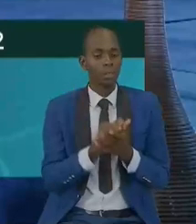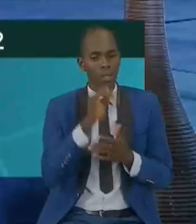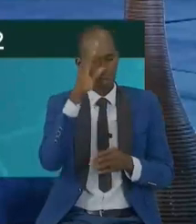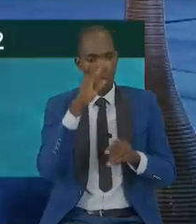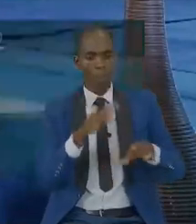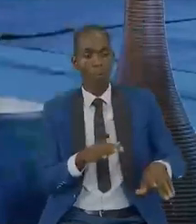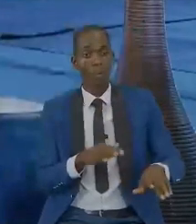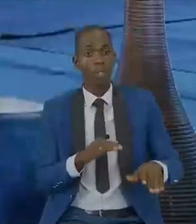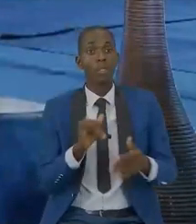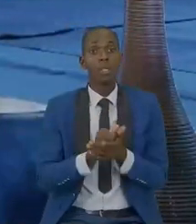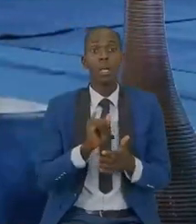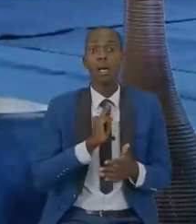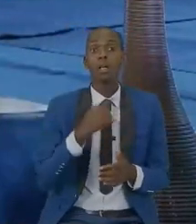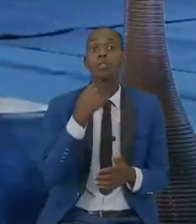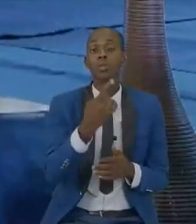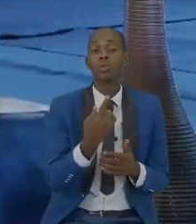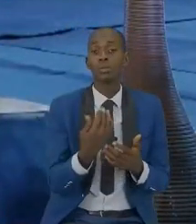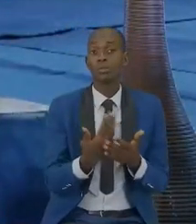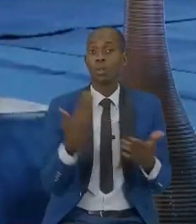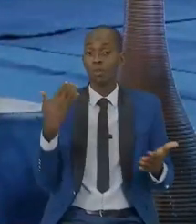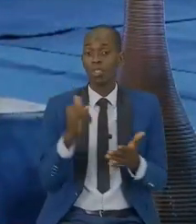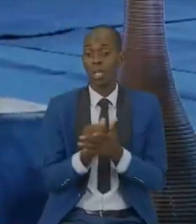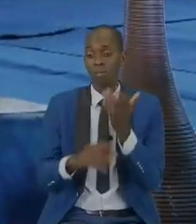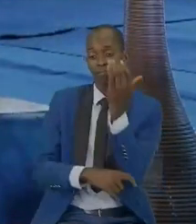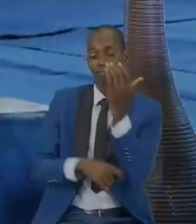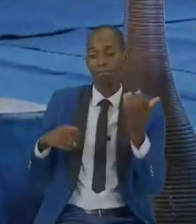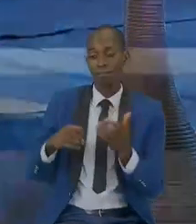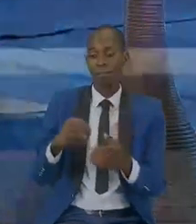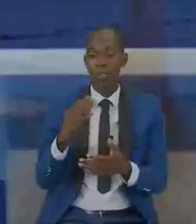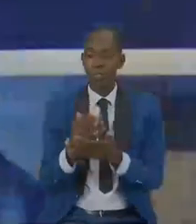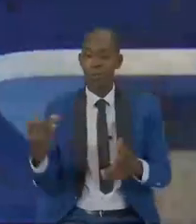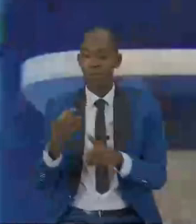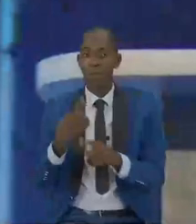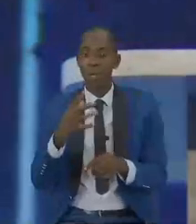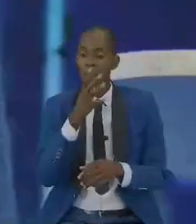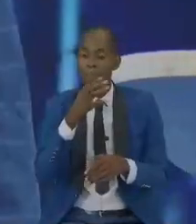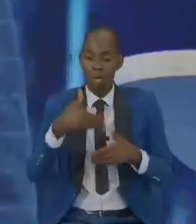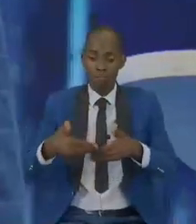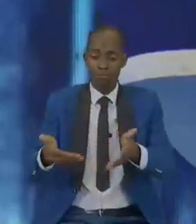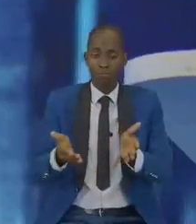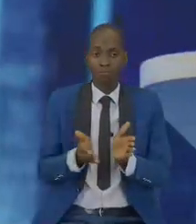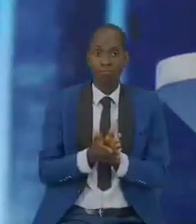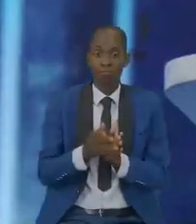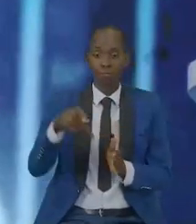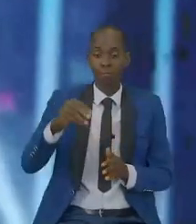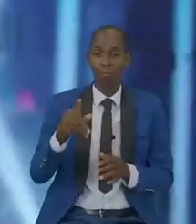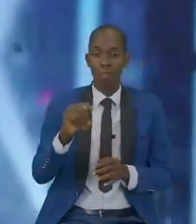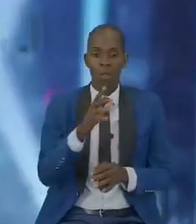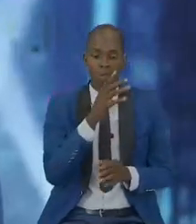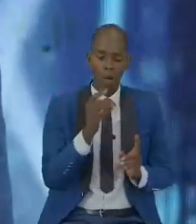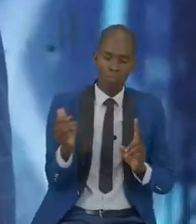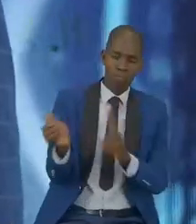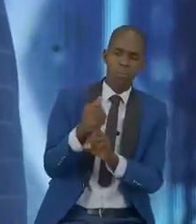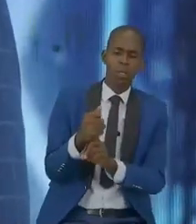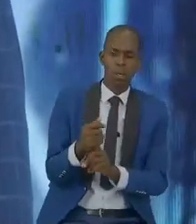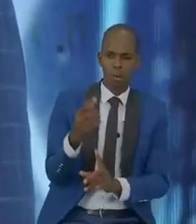repentance. Voyons, le garçon dont je parle, qui a volé le morceau